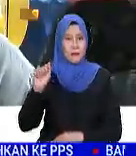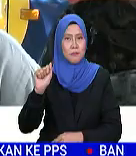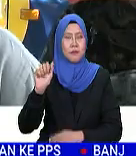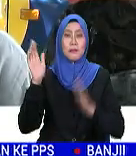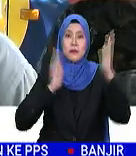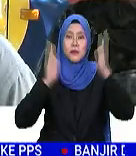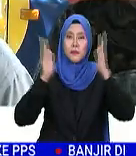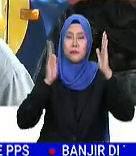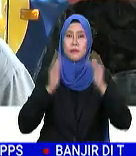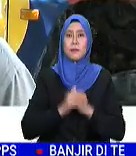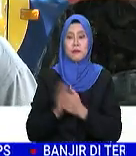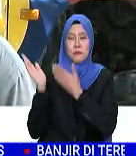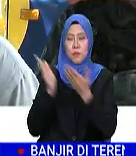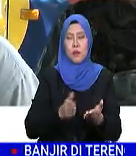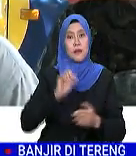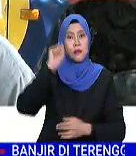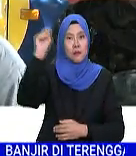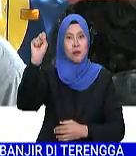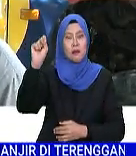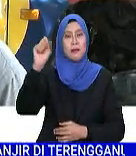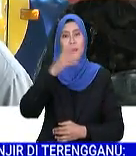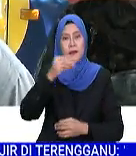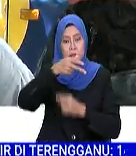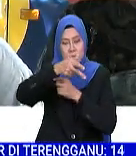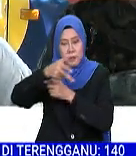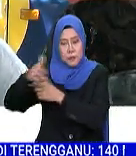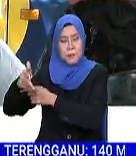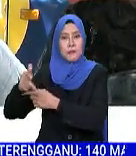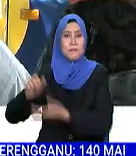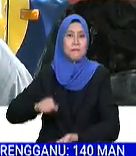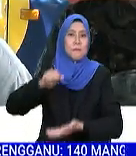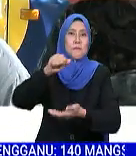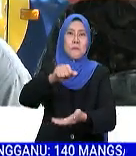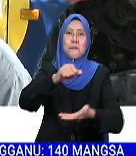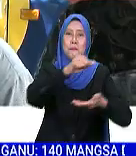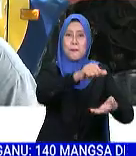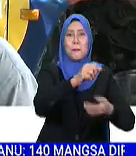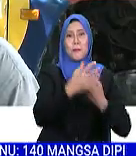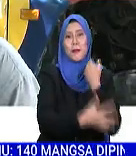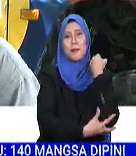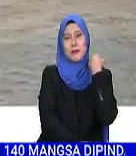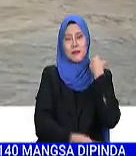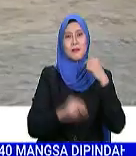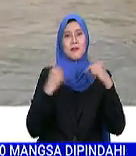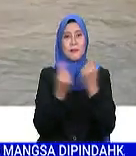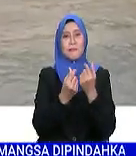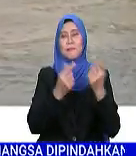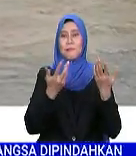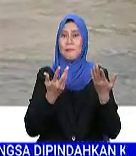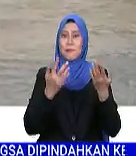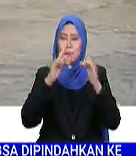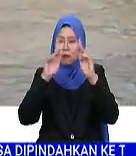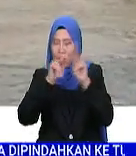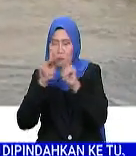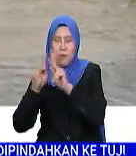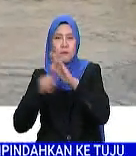Sabah untuk membuat liputan dan seterusnya menyampaikan barang-barang bantuan ini kepada golongan asnaf di kawasan pendalaman. Jadi inilah